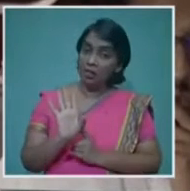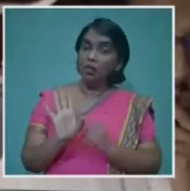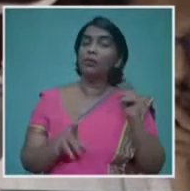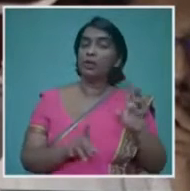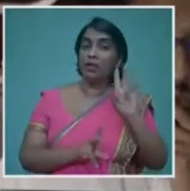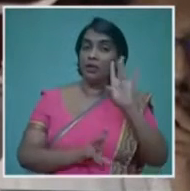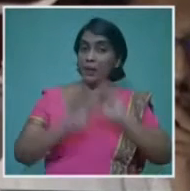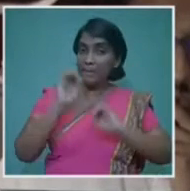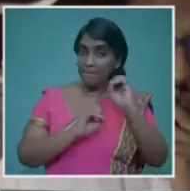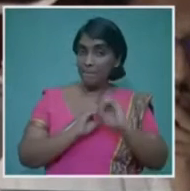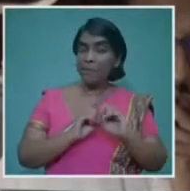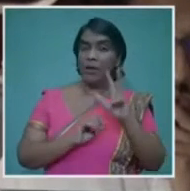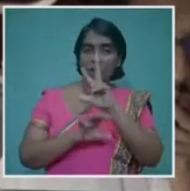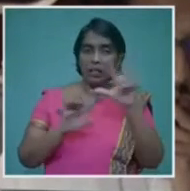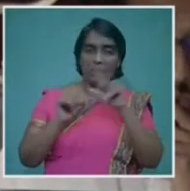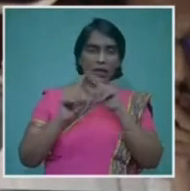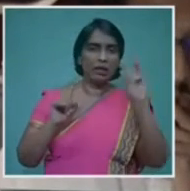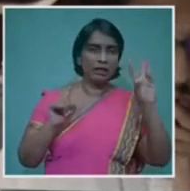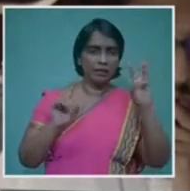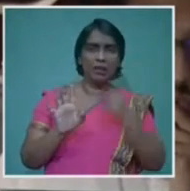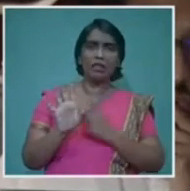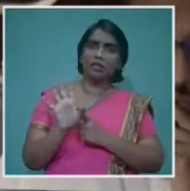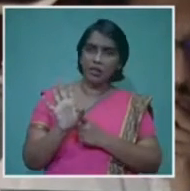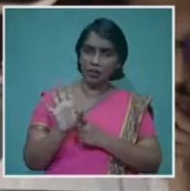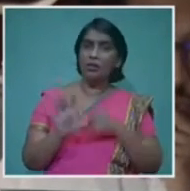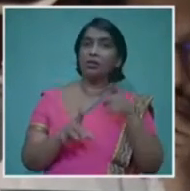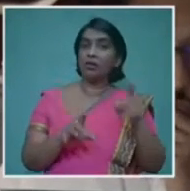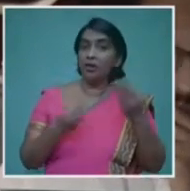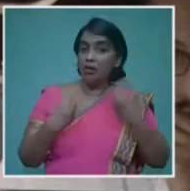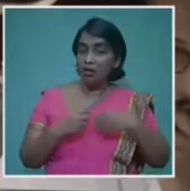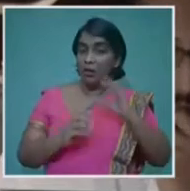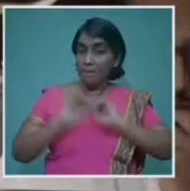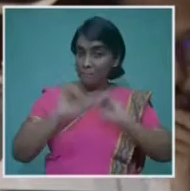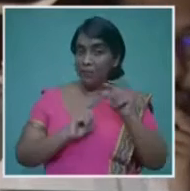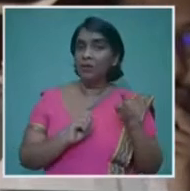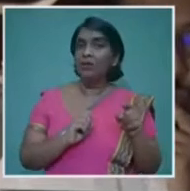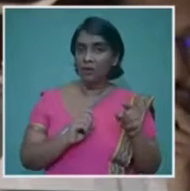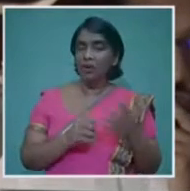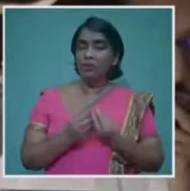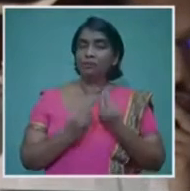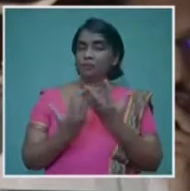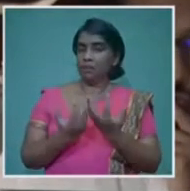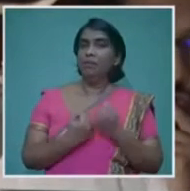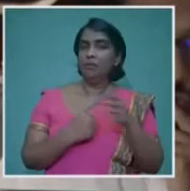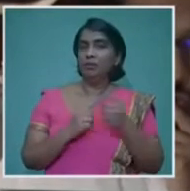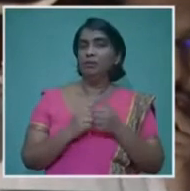ඒ 125 කෝට එක අවුරුදු 18යි 35යි අතර තරුණයන්ට ඒ නැතිවෙච්ච කෝට එක ඒ ලබා ගැනීම